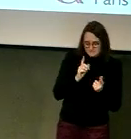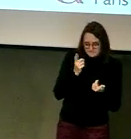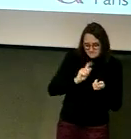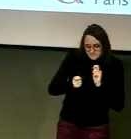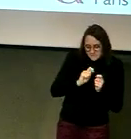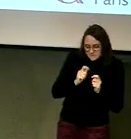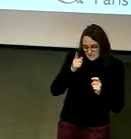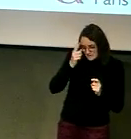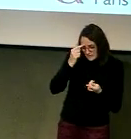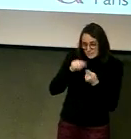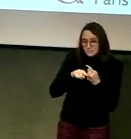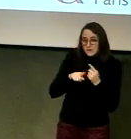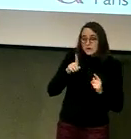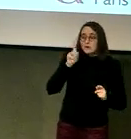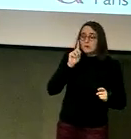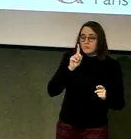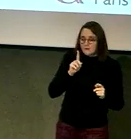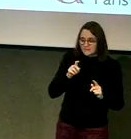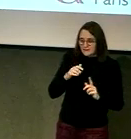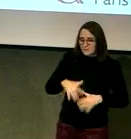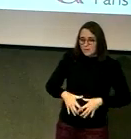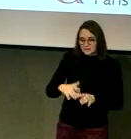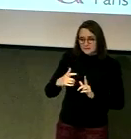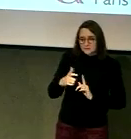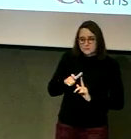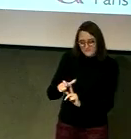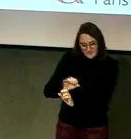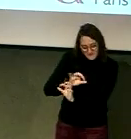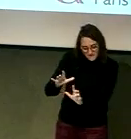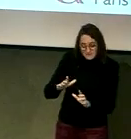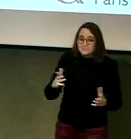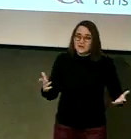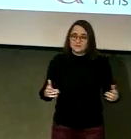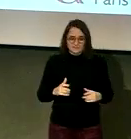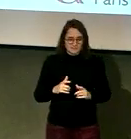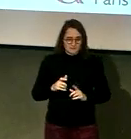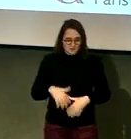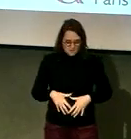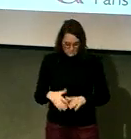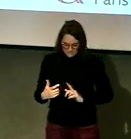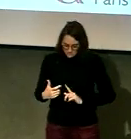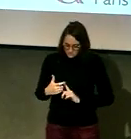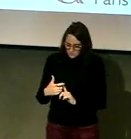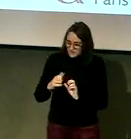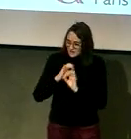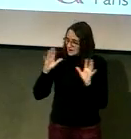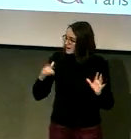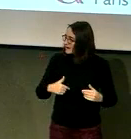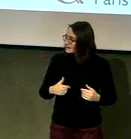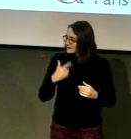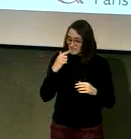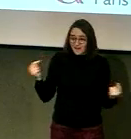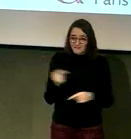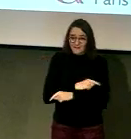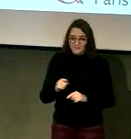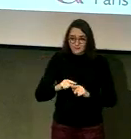elles n'avaient pas fait suivre leur grossesse, alors qu'en ne faisant pas suivre sa grossesse, je veux dire qu'elles mettent un drapeau rouge au-dessus de leur tête